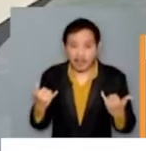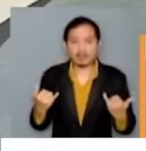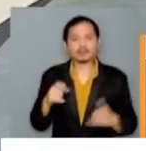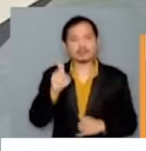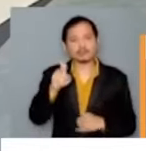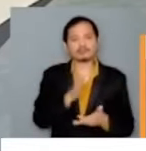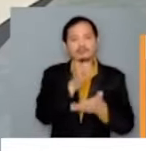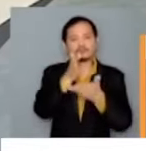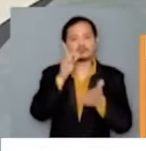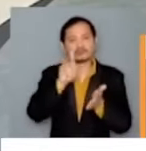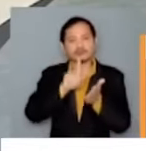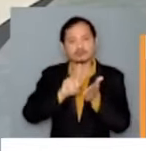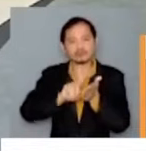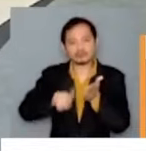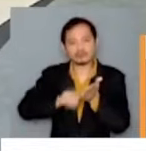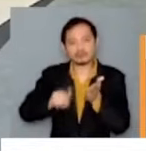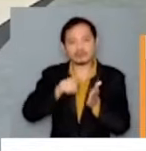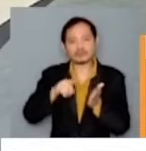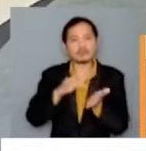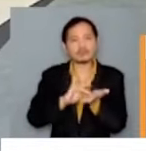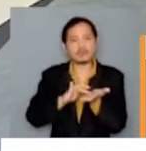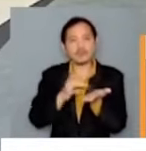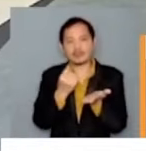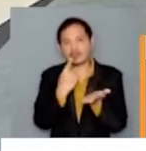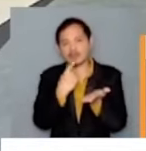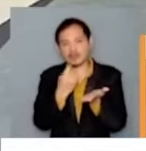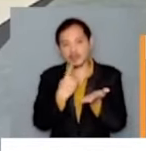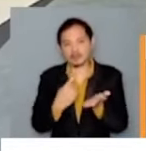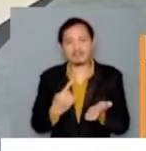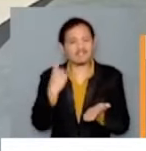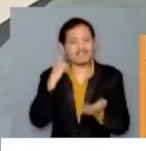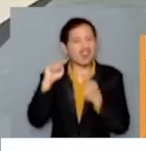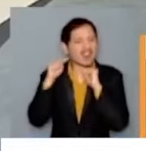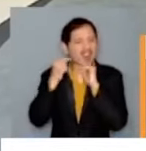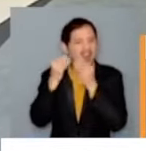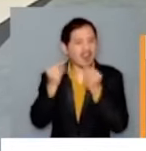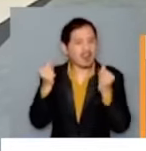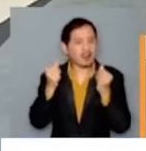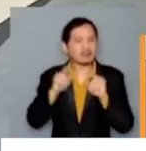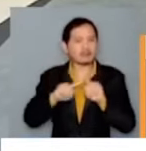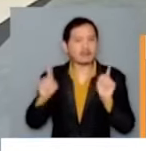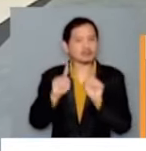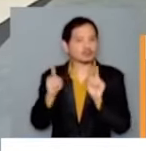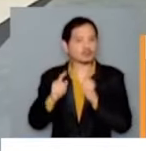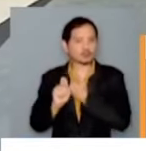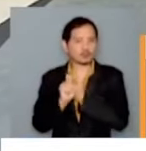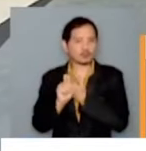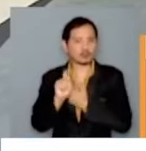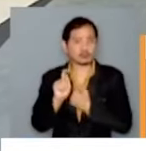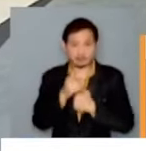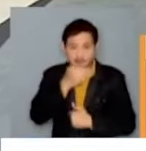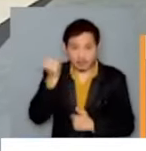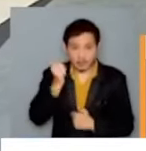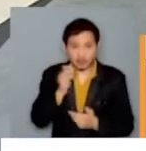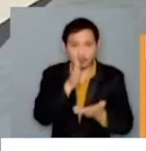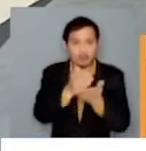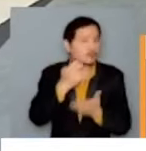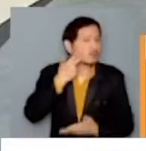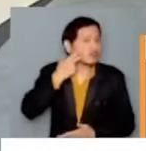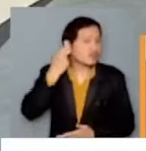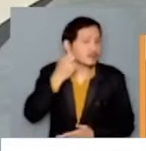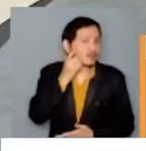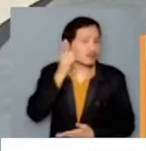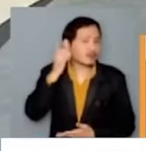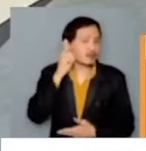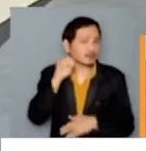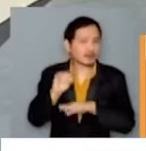na over-the-counter na pain reliever. Pero sabi ko, pansamantal lang po yun. Mas mainam na pumunta pa rin at pakonsulta sa dentista.